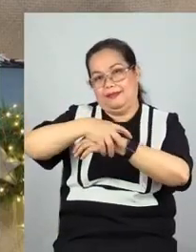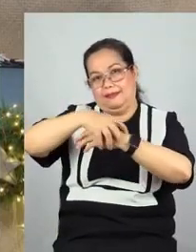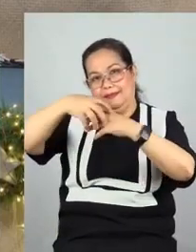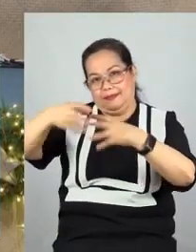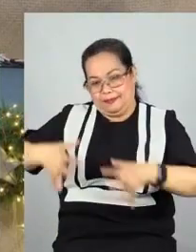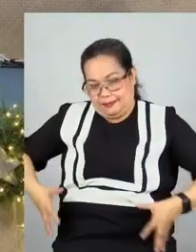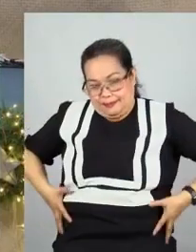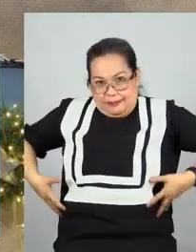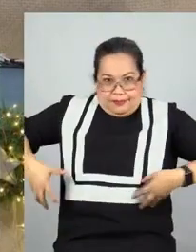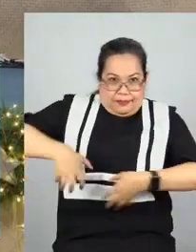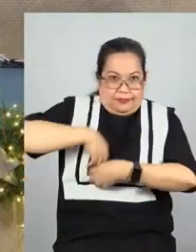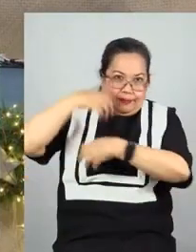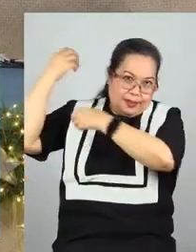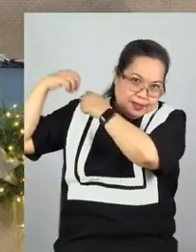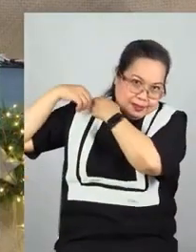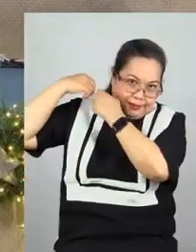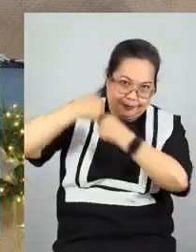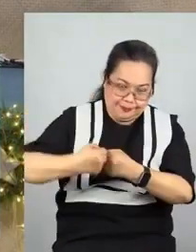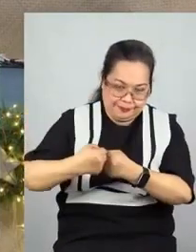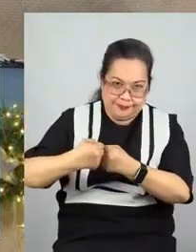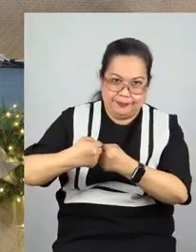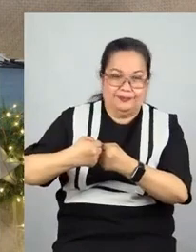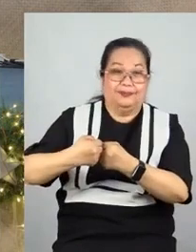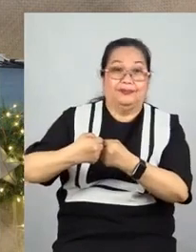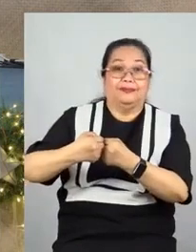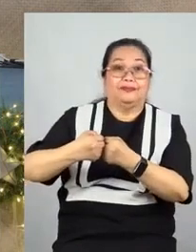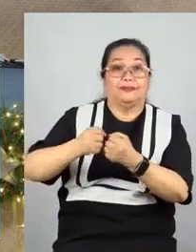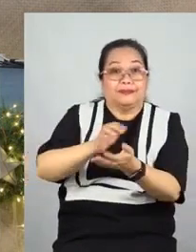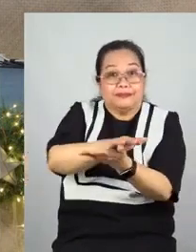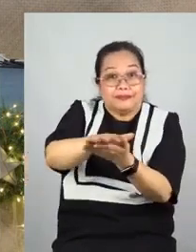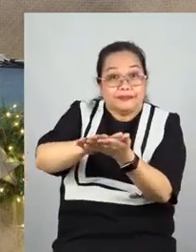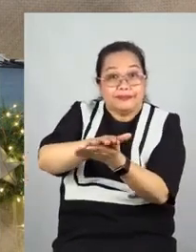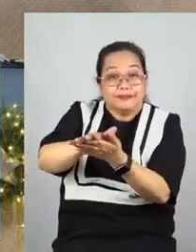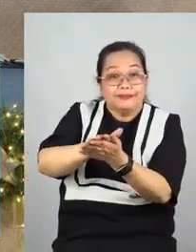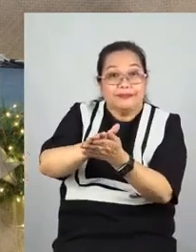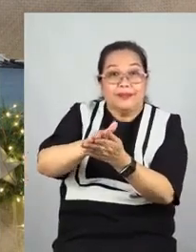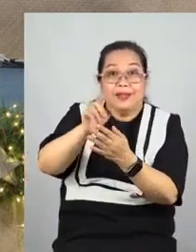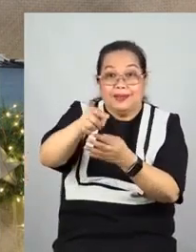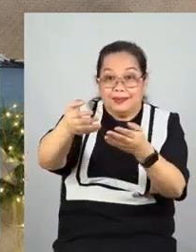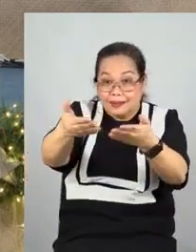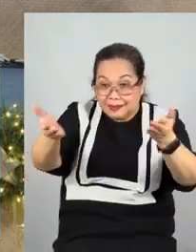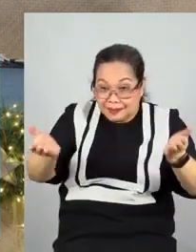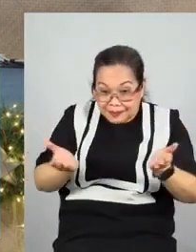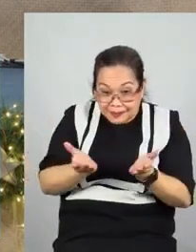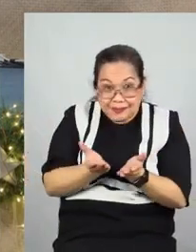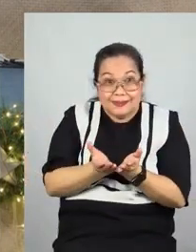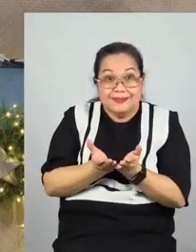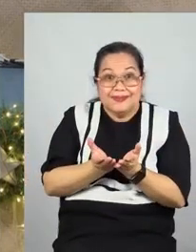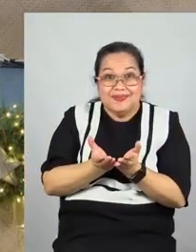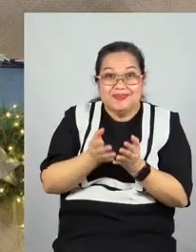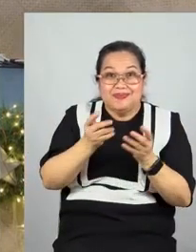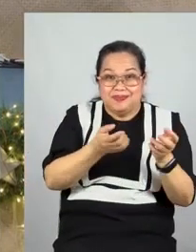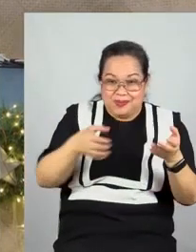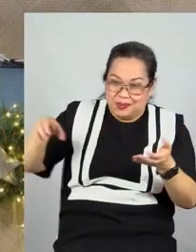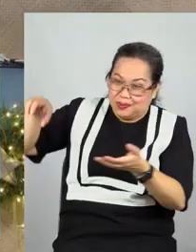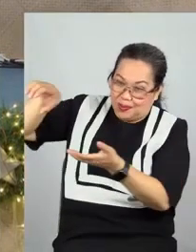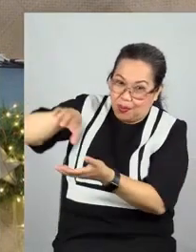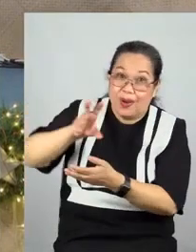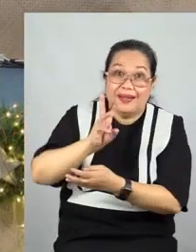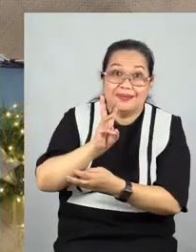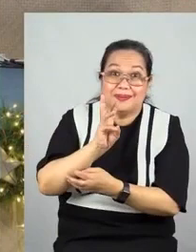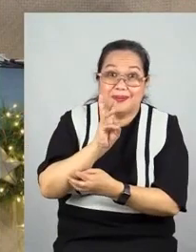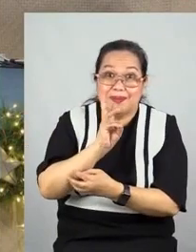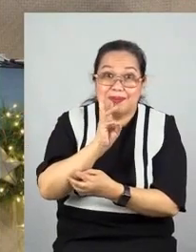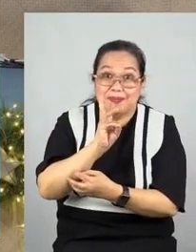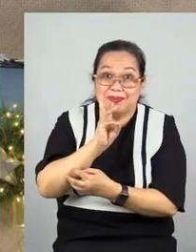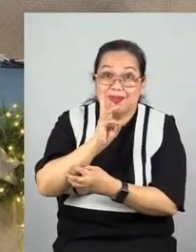kanyang pananamit, yung outer garment niya, kumuha ng isang palanggana, nagsalin ng tubig, kumuha